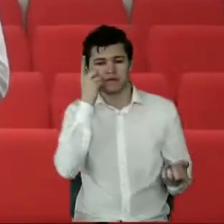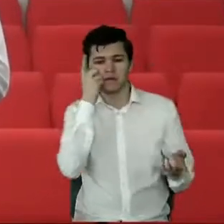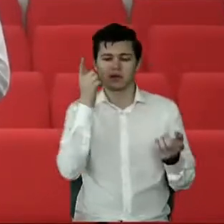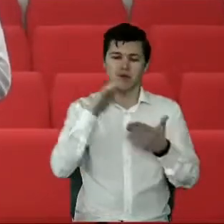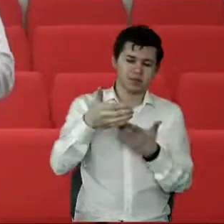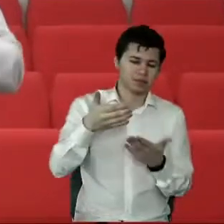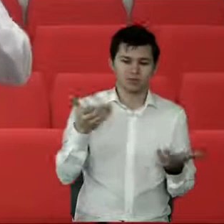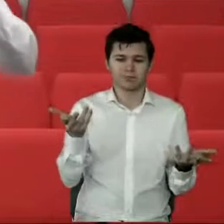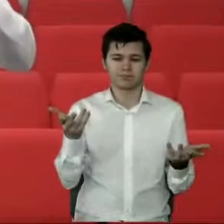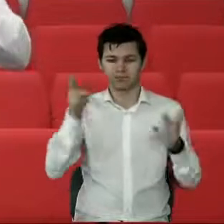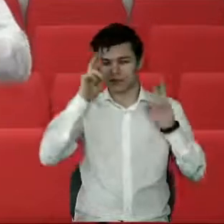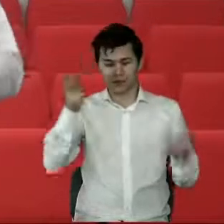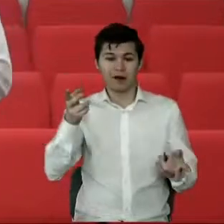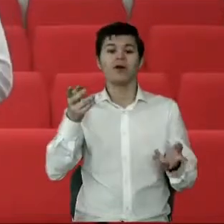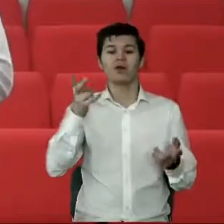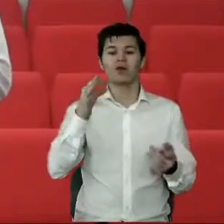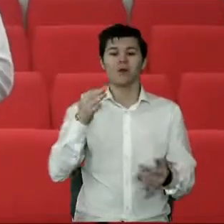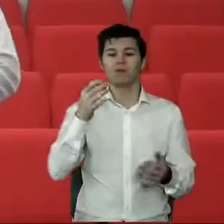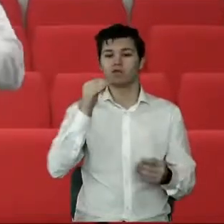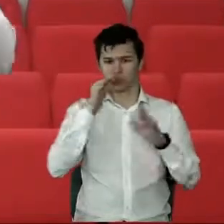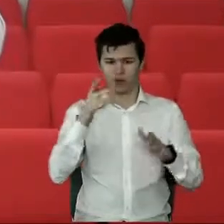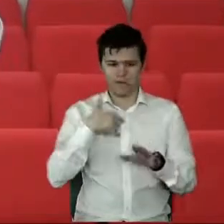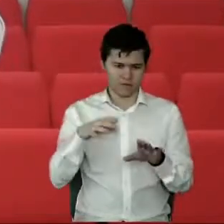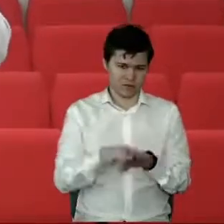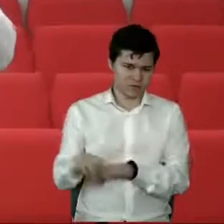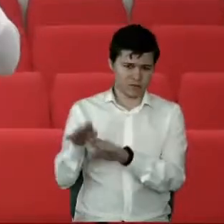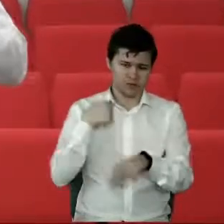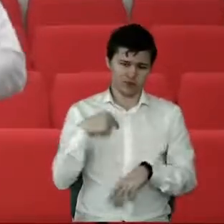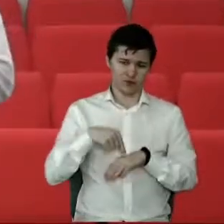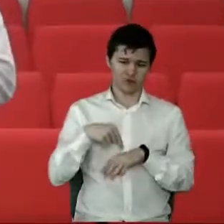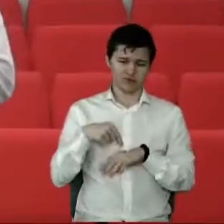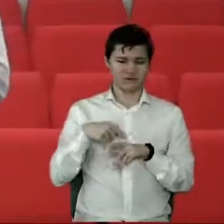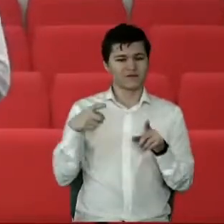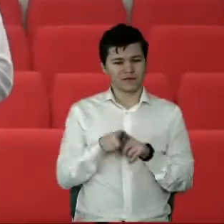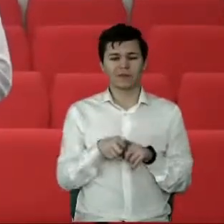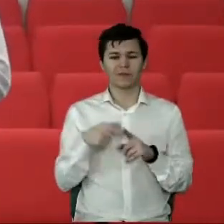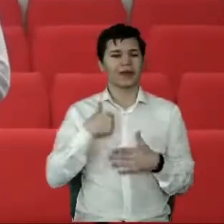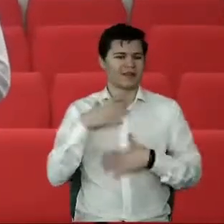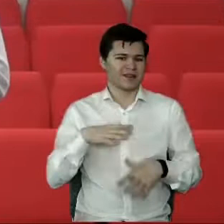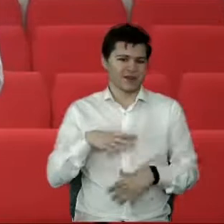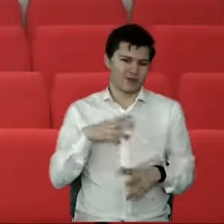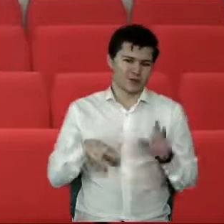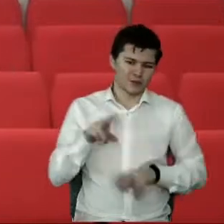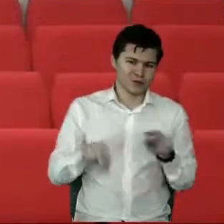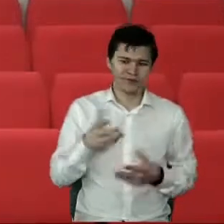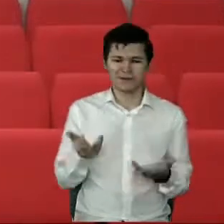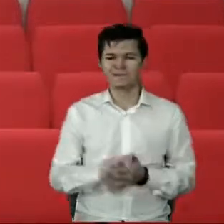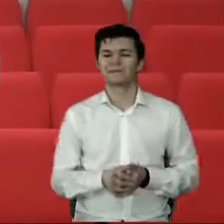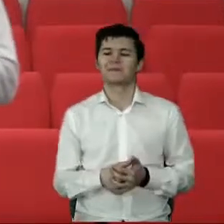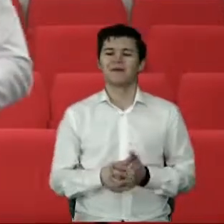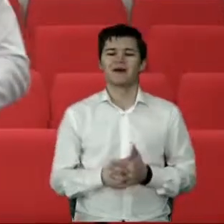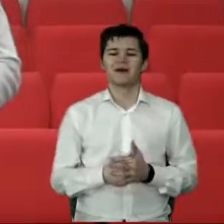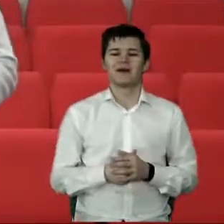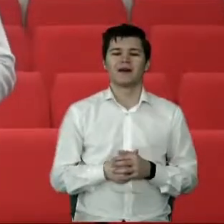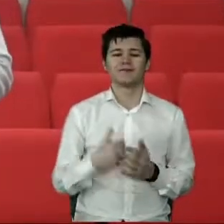телефона. Все мы находимся духовно вместе, в одном единении, в одном единстве, в одном духе. Я так надеюсь, я так желаю.